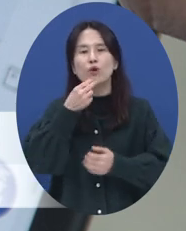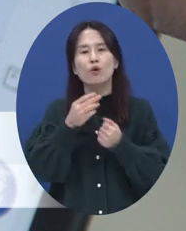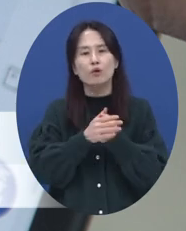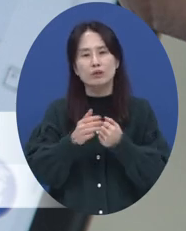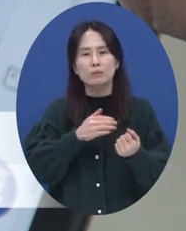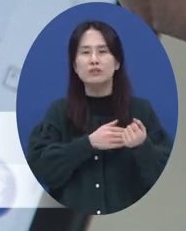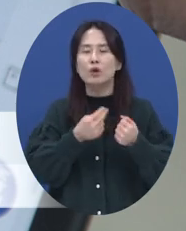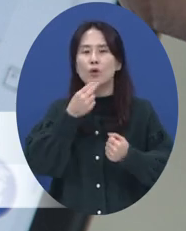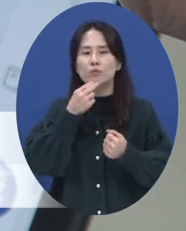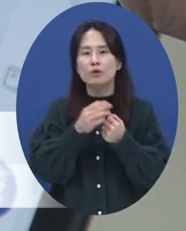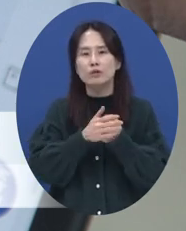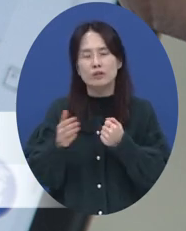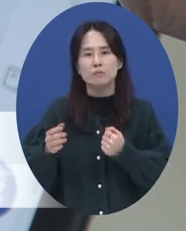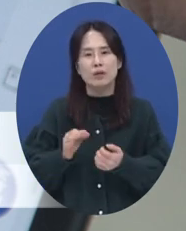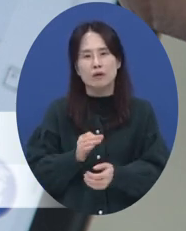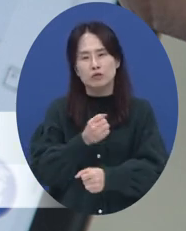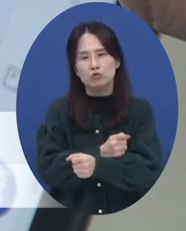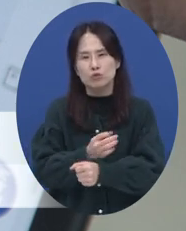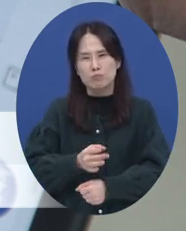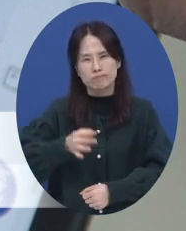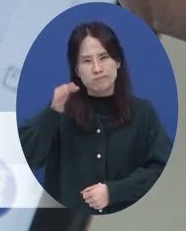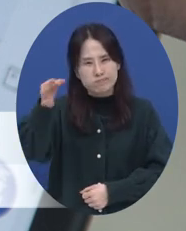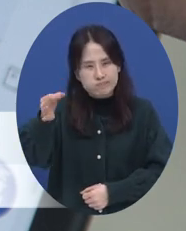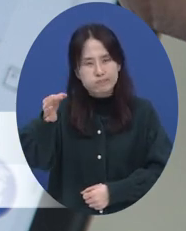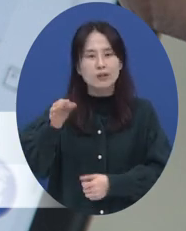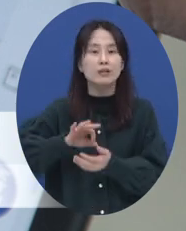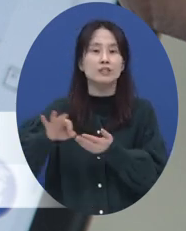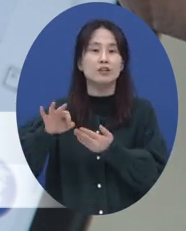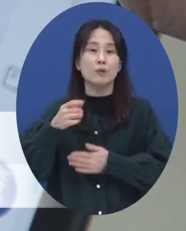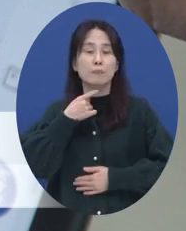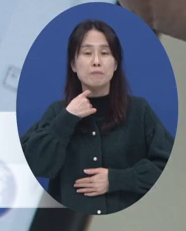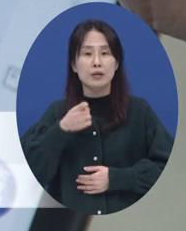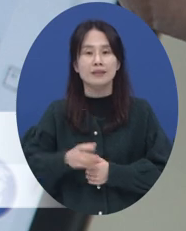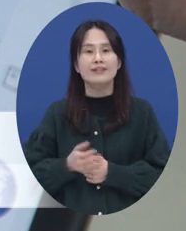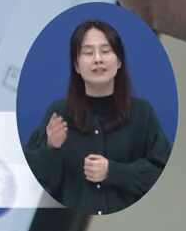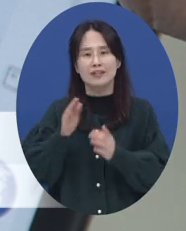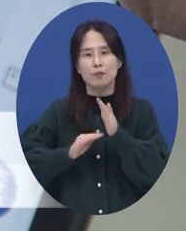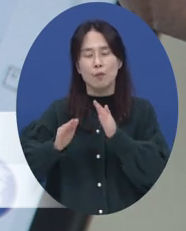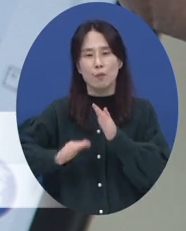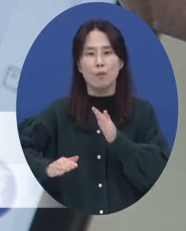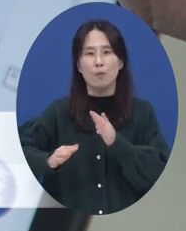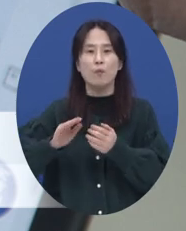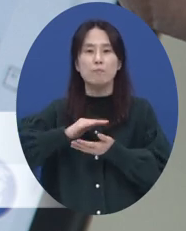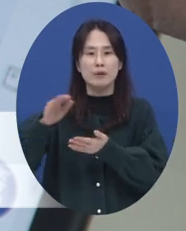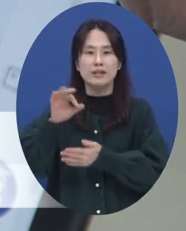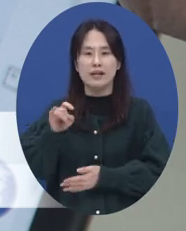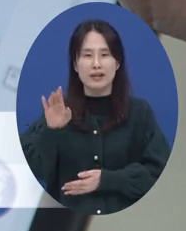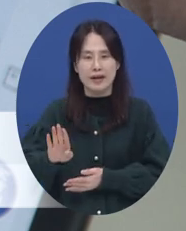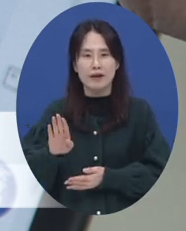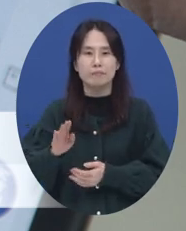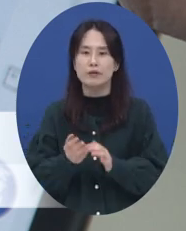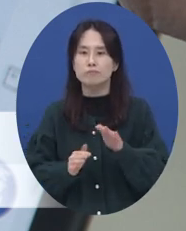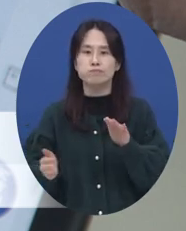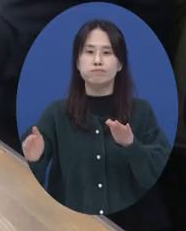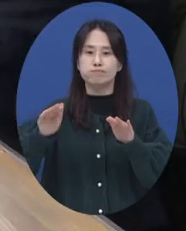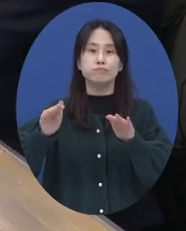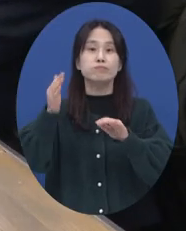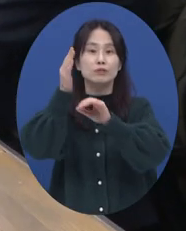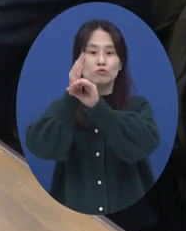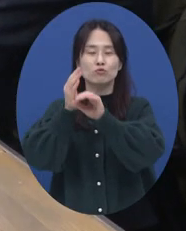울며 겨자먹기로 민간 엠마 썼었는데 00 앱이 밀어내고 있습니다 최지현 기자 입니다